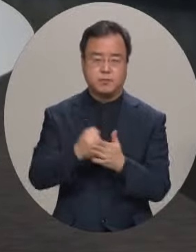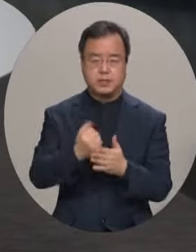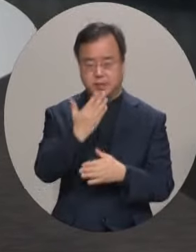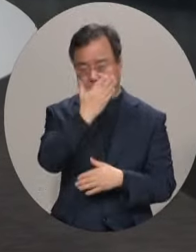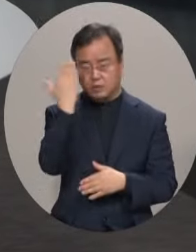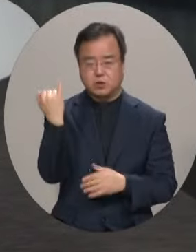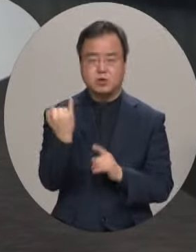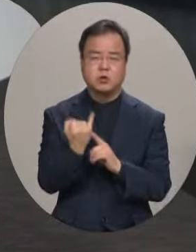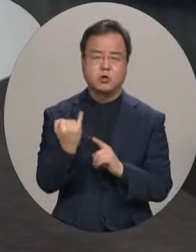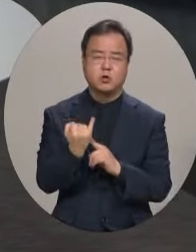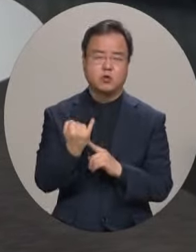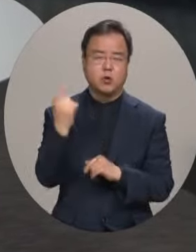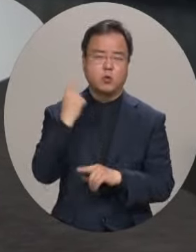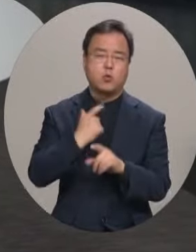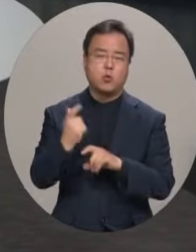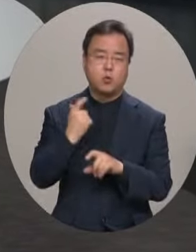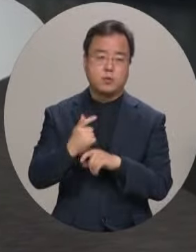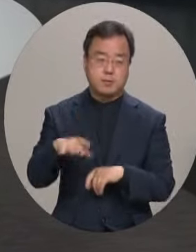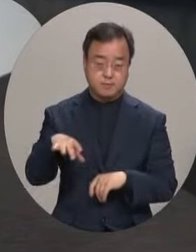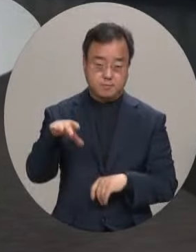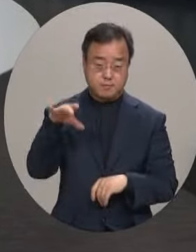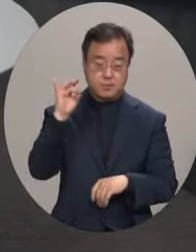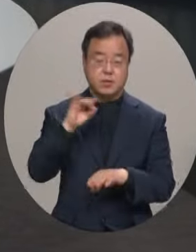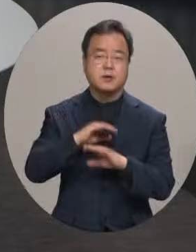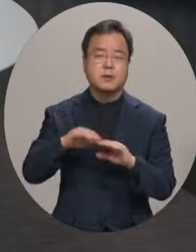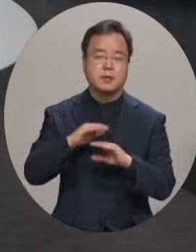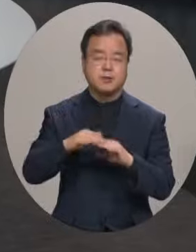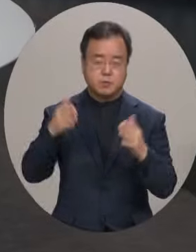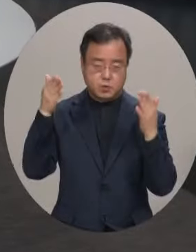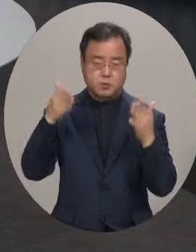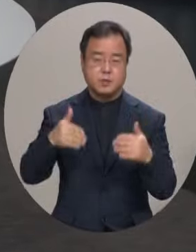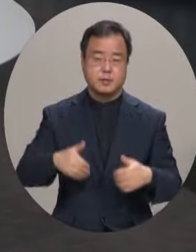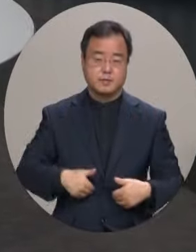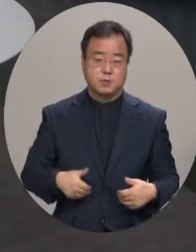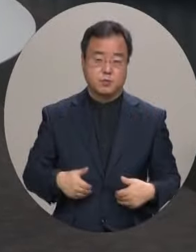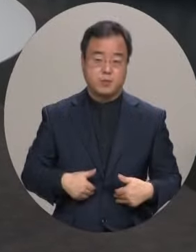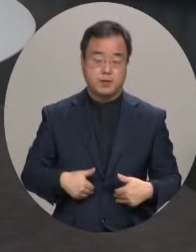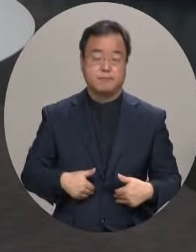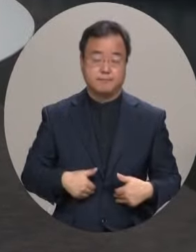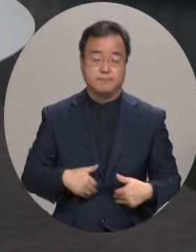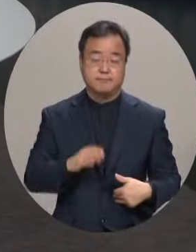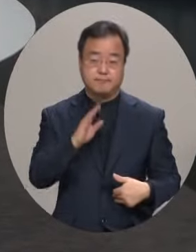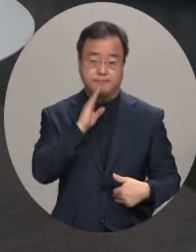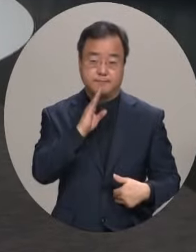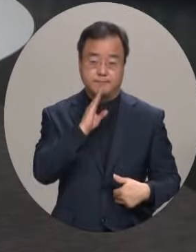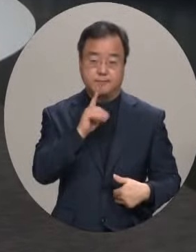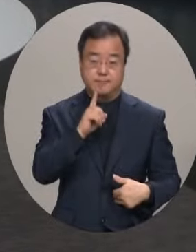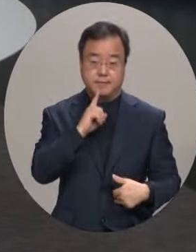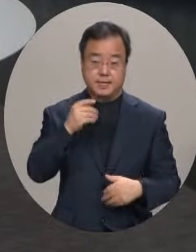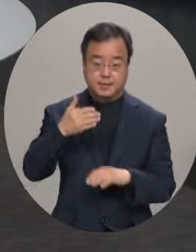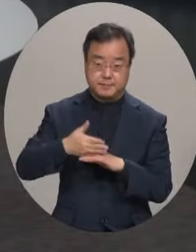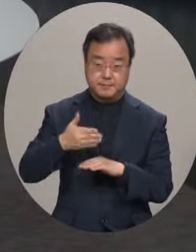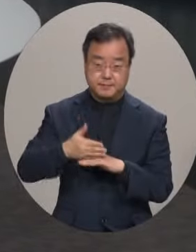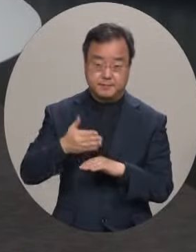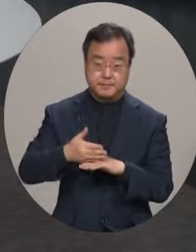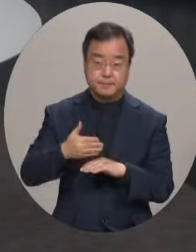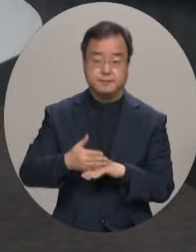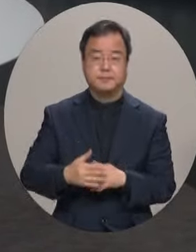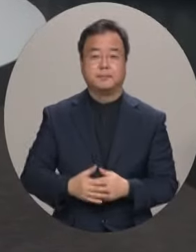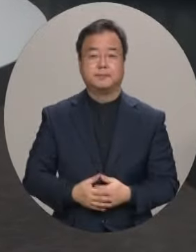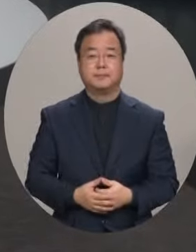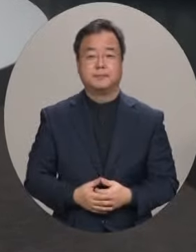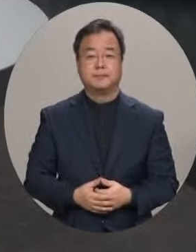가장 깊은 고민부터 들여다볼 필요가 있겠다는 생각이 듭니다 조사관님 오늘 말씀 잘 들었습니다네